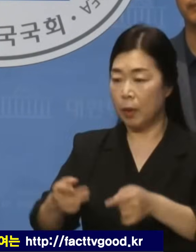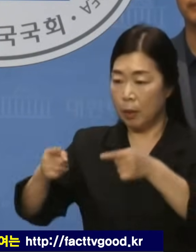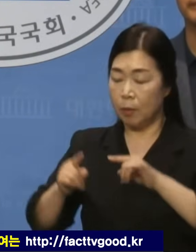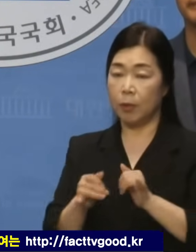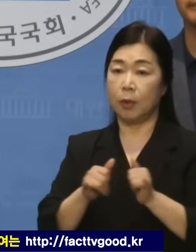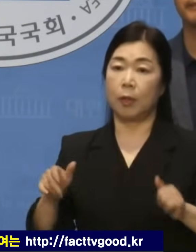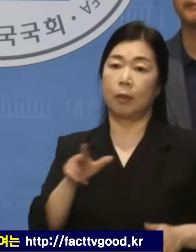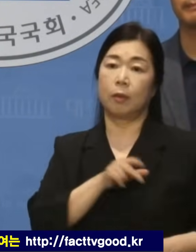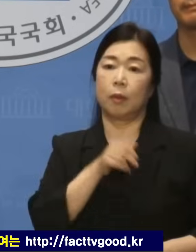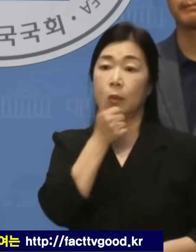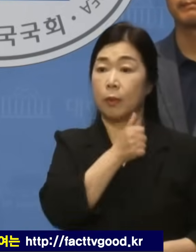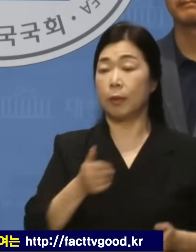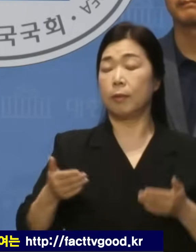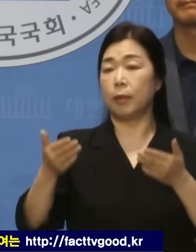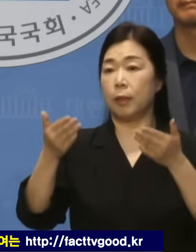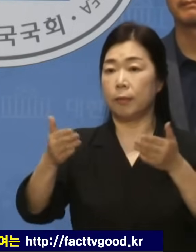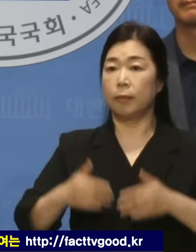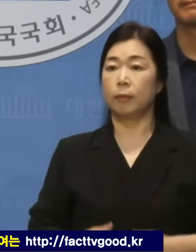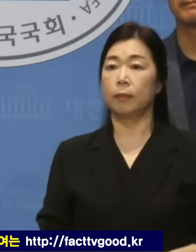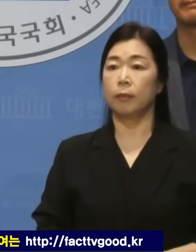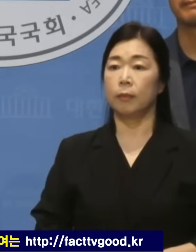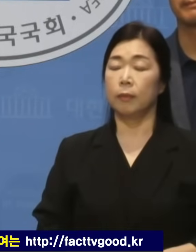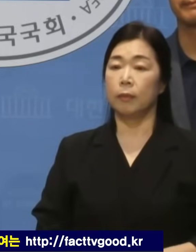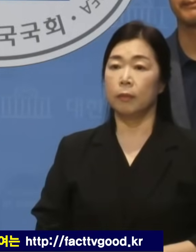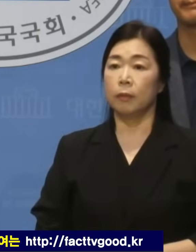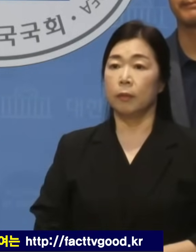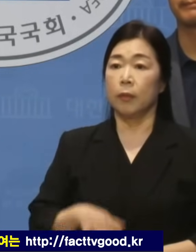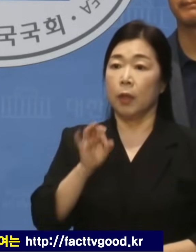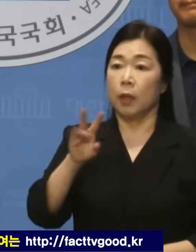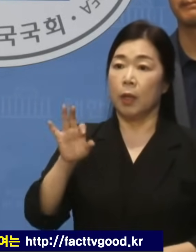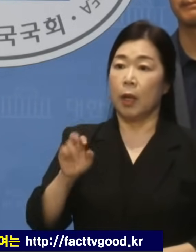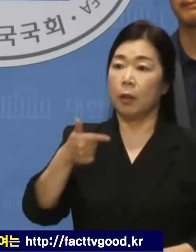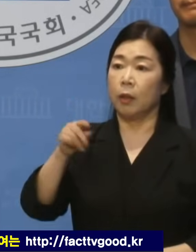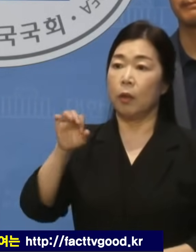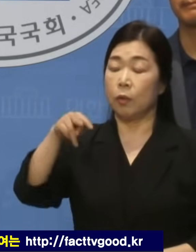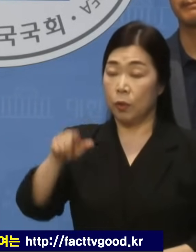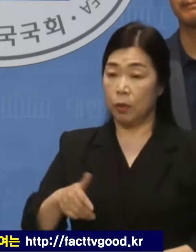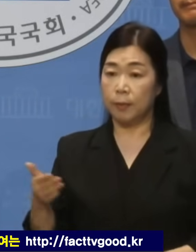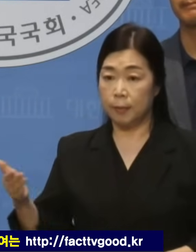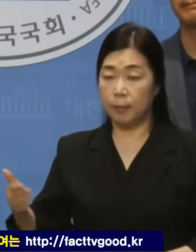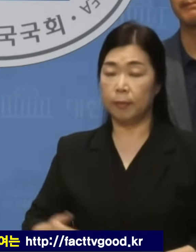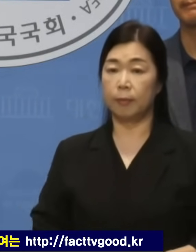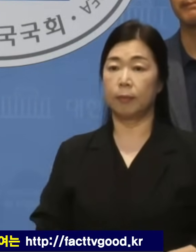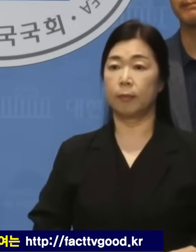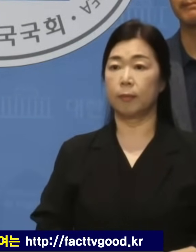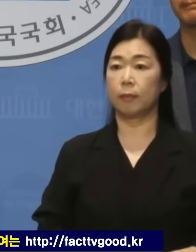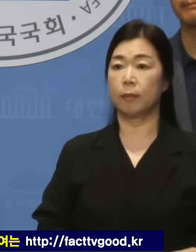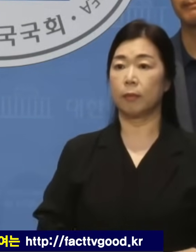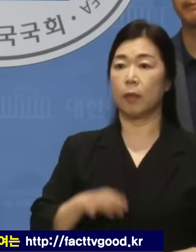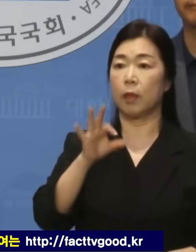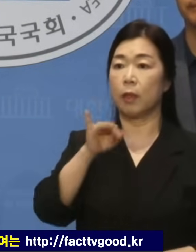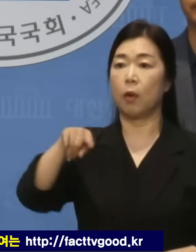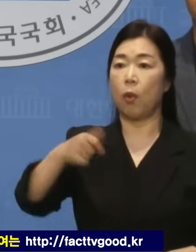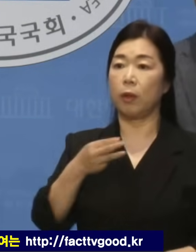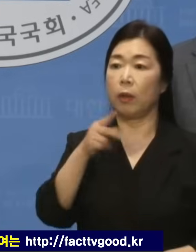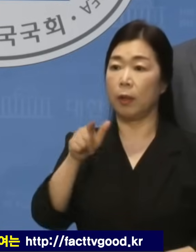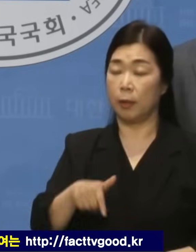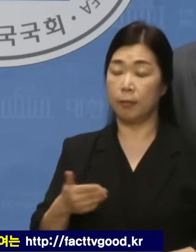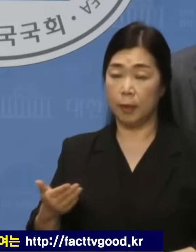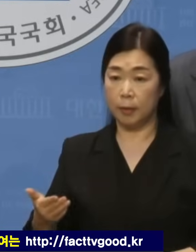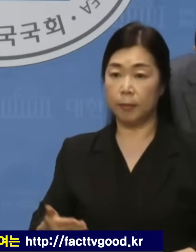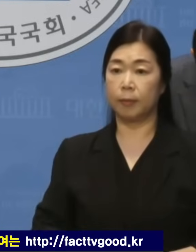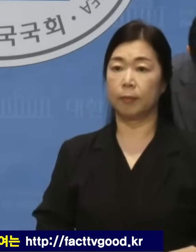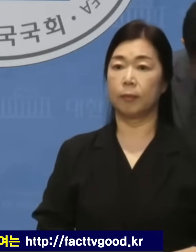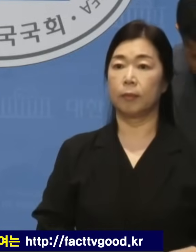참석하신 의원님들 소개시켜드리겠습니다. 양경숙 의원님 참석하셨습니다. 이원택 의원님